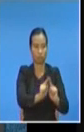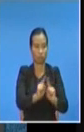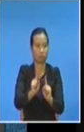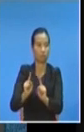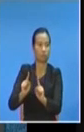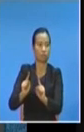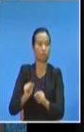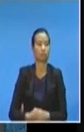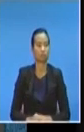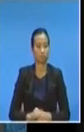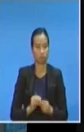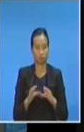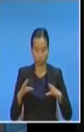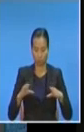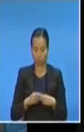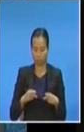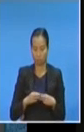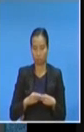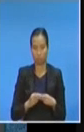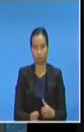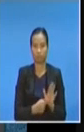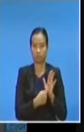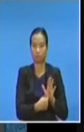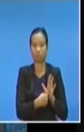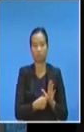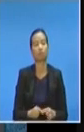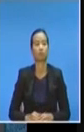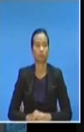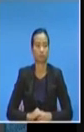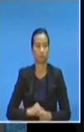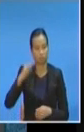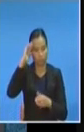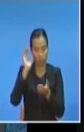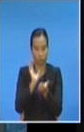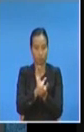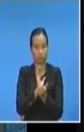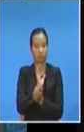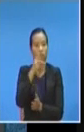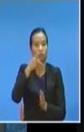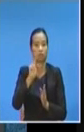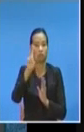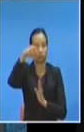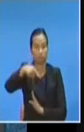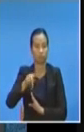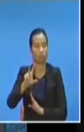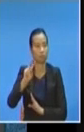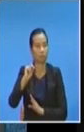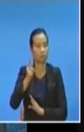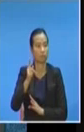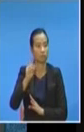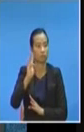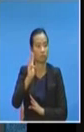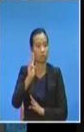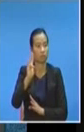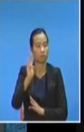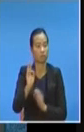มถึงผู้บังคับการในสังกัดด้วยผมยกตัวอย่างเช่นตำรวจภูธรภาค7 ก็จะมีผู้จัดการมีรองผู้จัดการอีกประมาณ7ท่